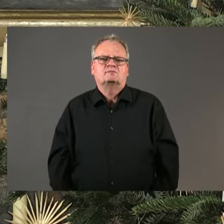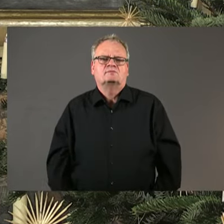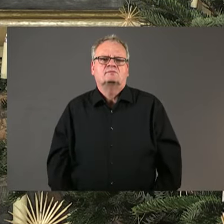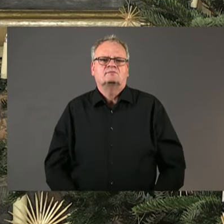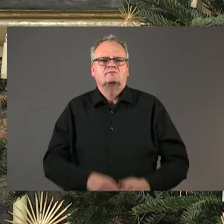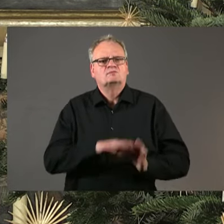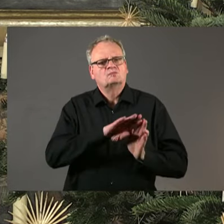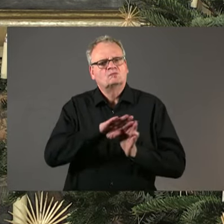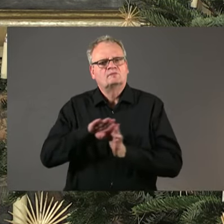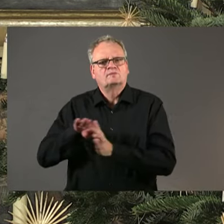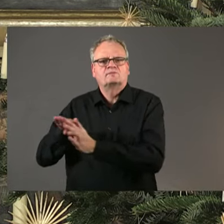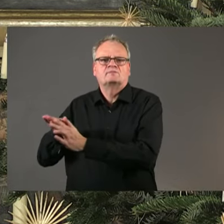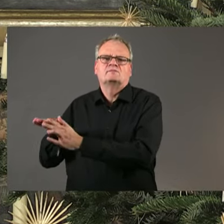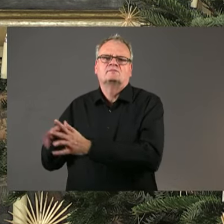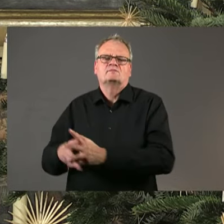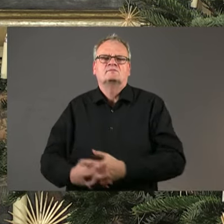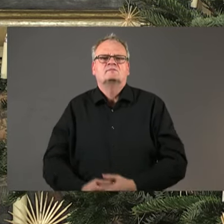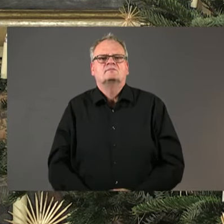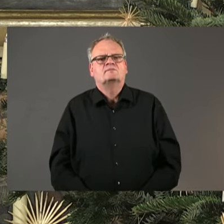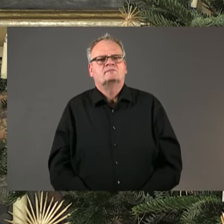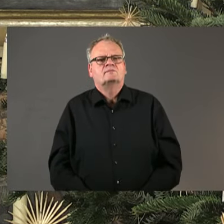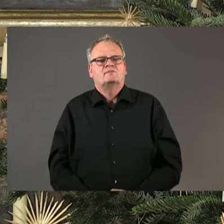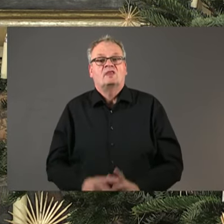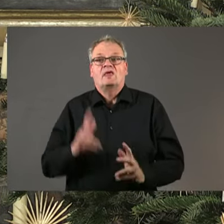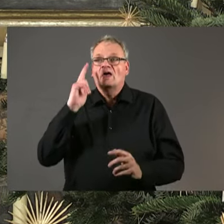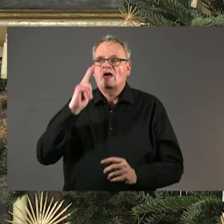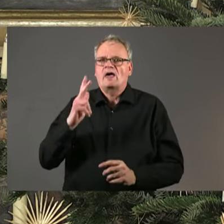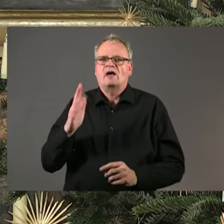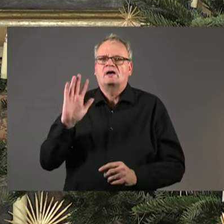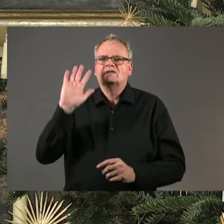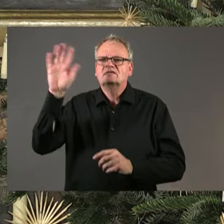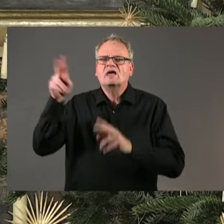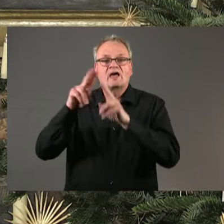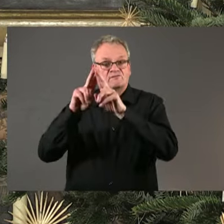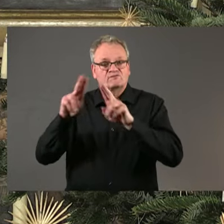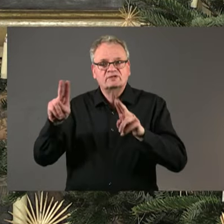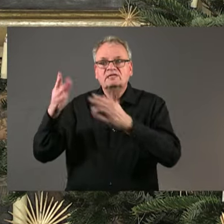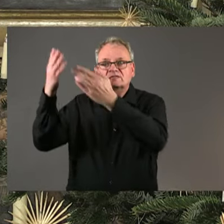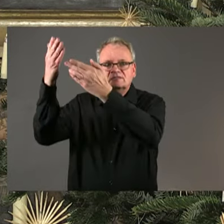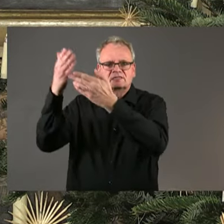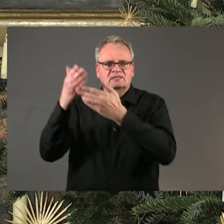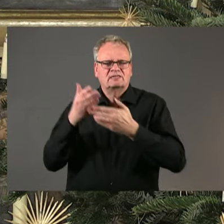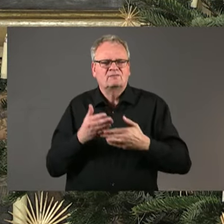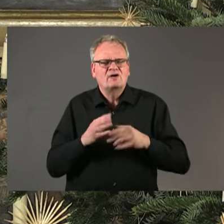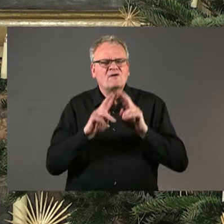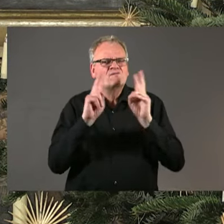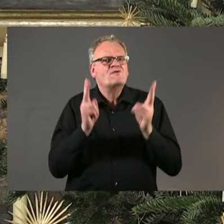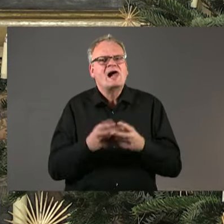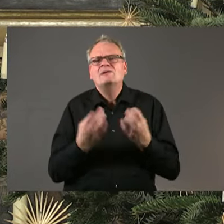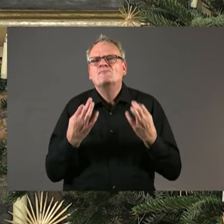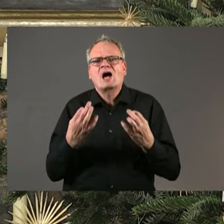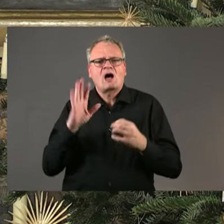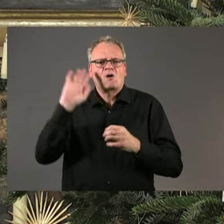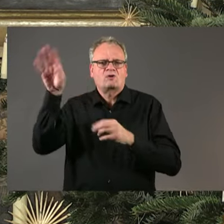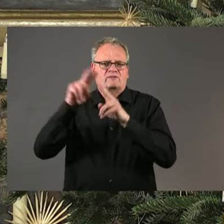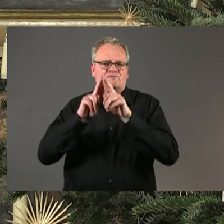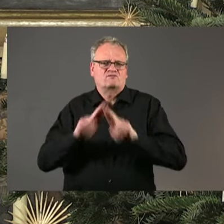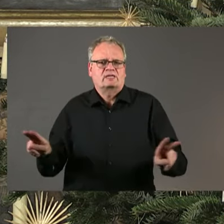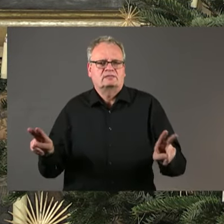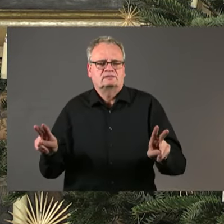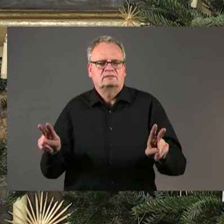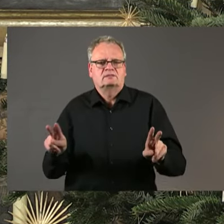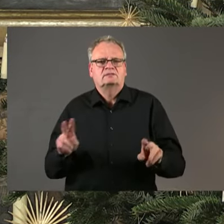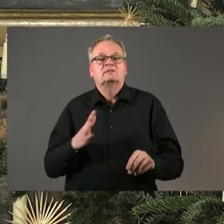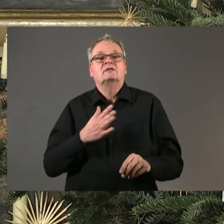Wir halten Fürbitte mit Bettina. Herr, gib uns deinen Frieden. Die Welt hat ihn so nötig. Ich bitte dich auch,